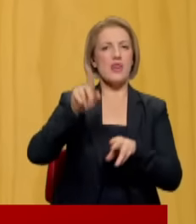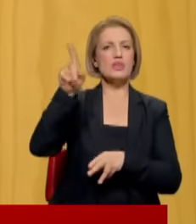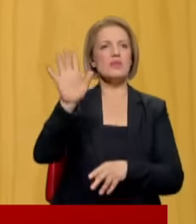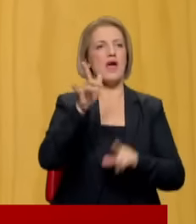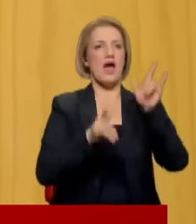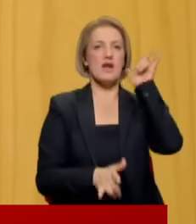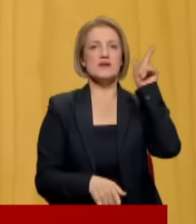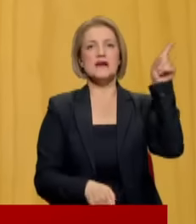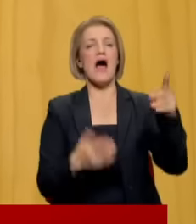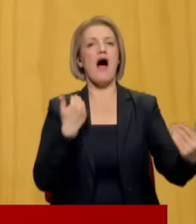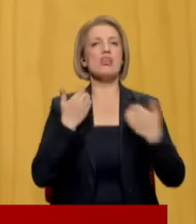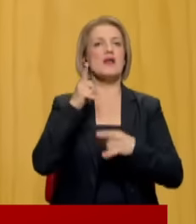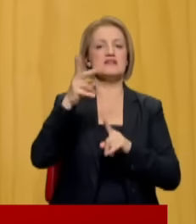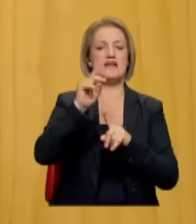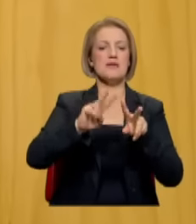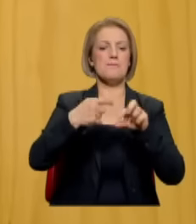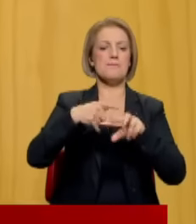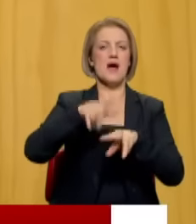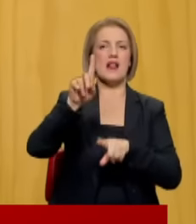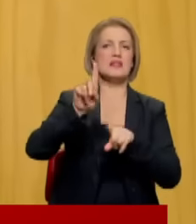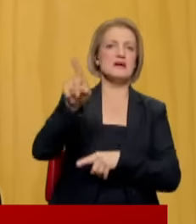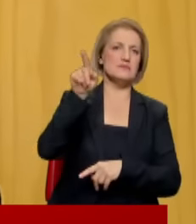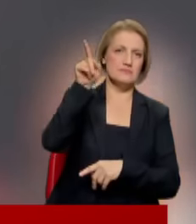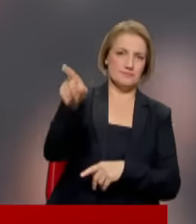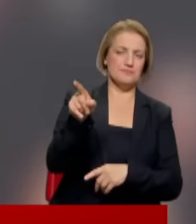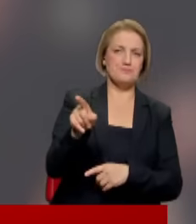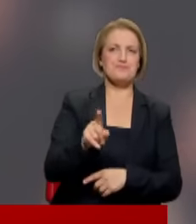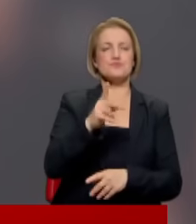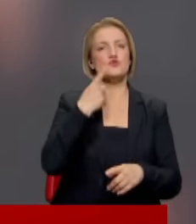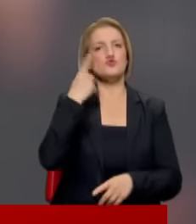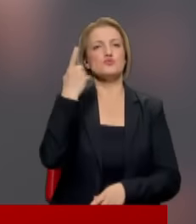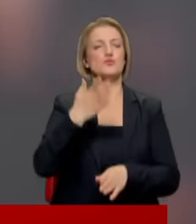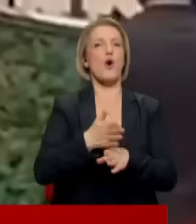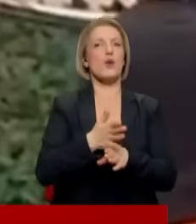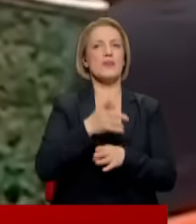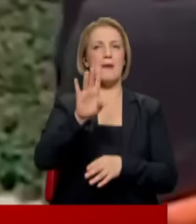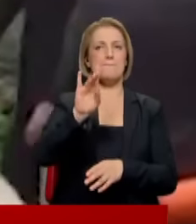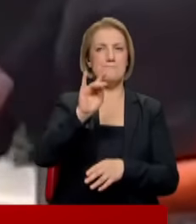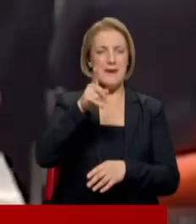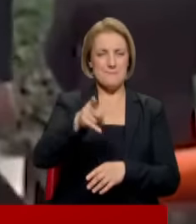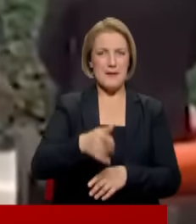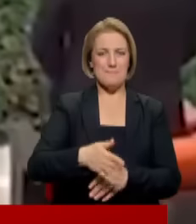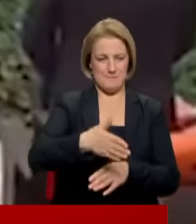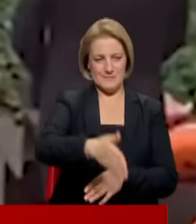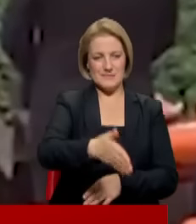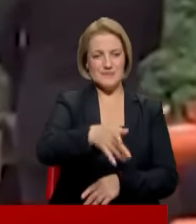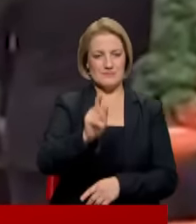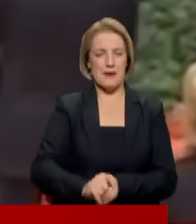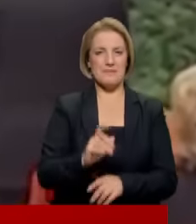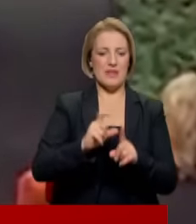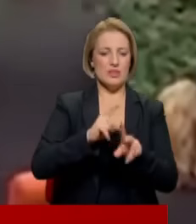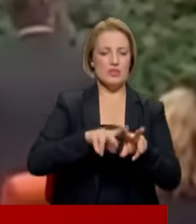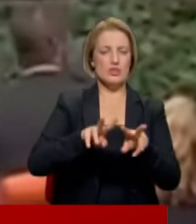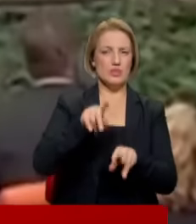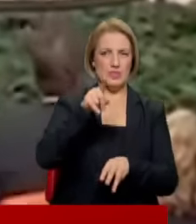Edirne adres imralı'dan deme uzansın Cumhur ittifakı ortağı Bahçeli el uzattığı İmralı ile birlikte muhatap